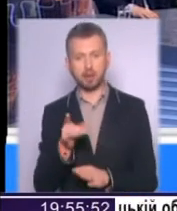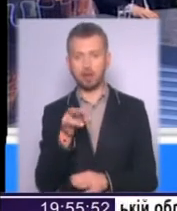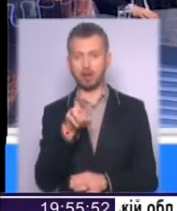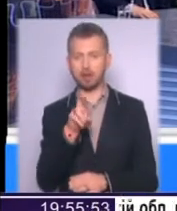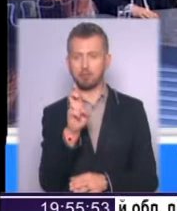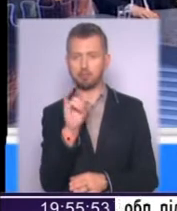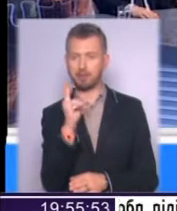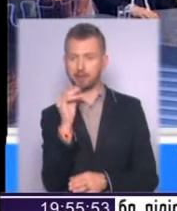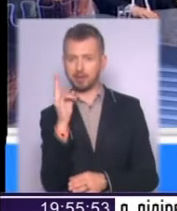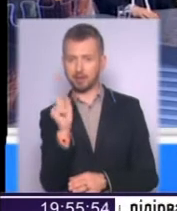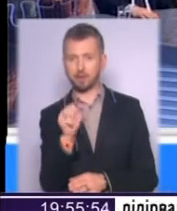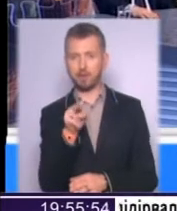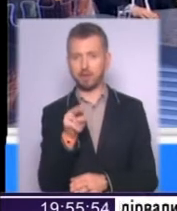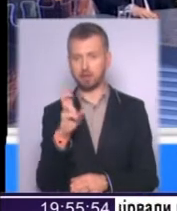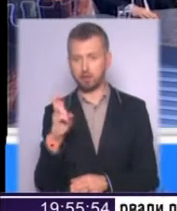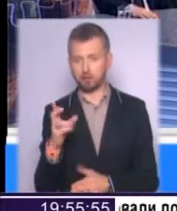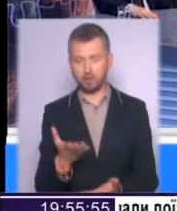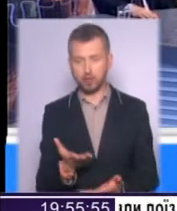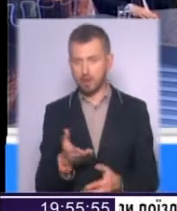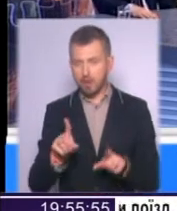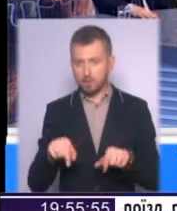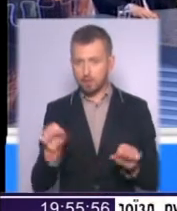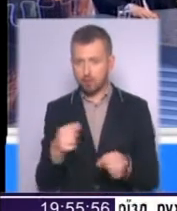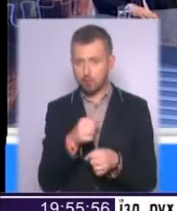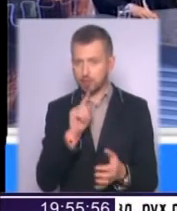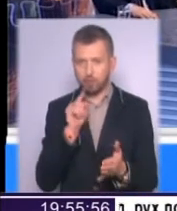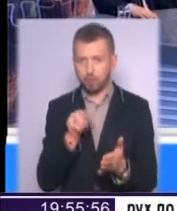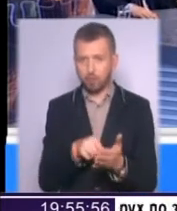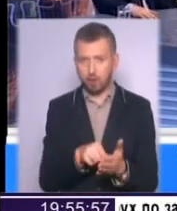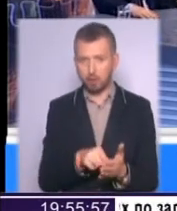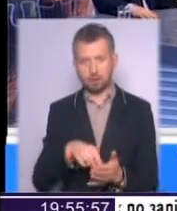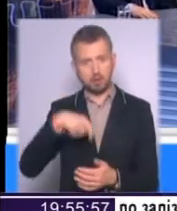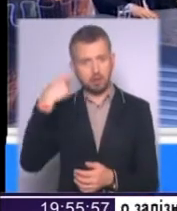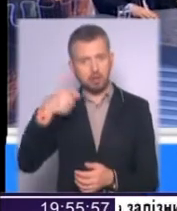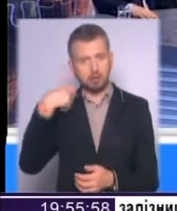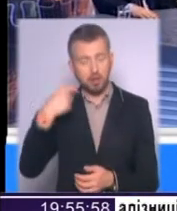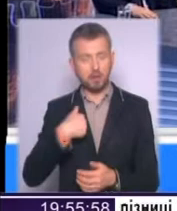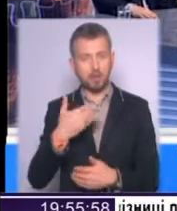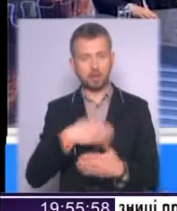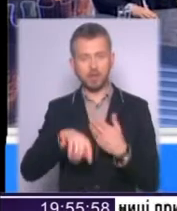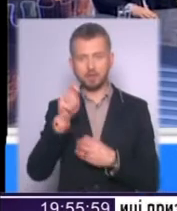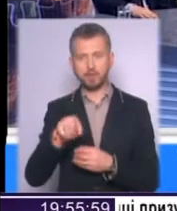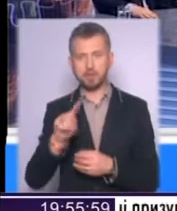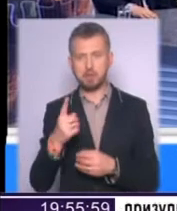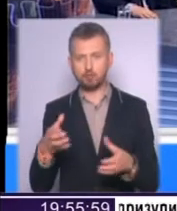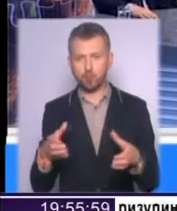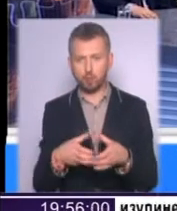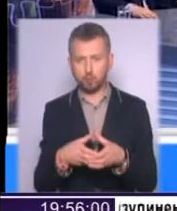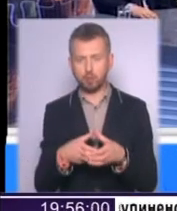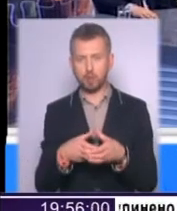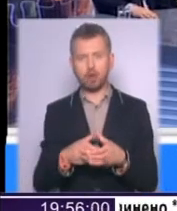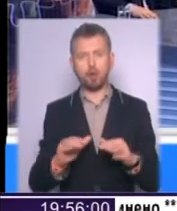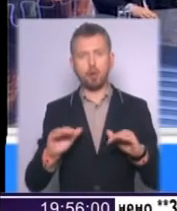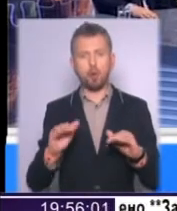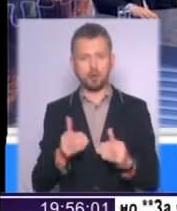Павла Борисовича. От теж неможливо попасти і телефону, і прочі. Я інвалід війни, першої групи, ограничений